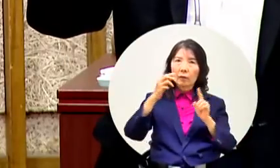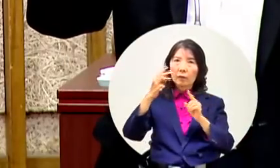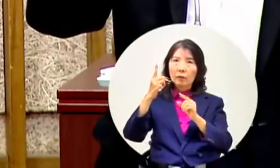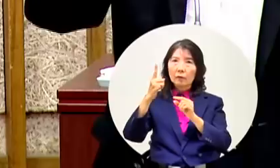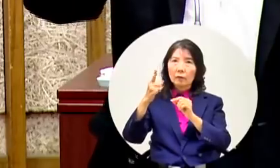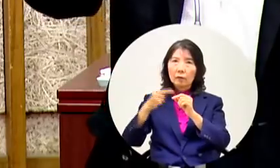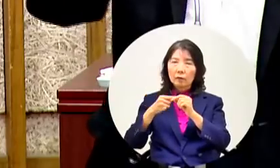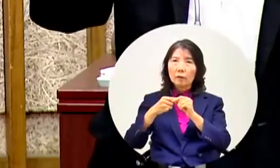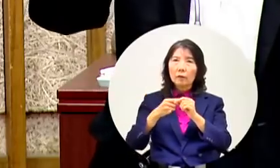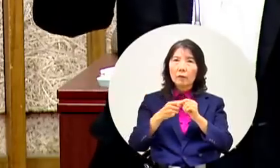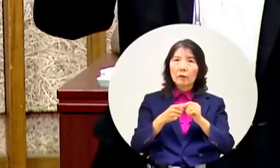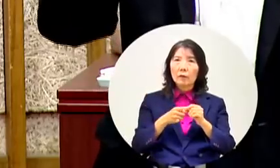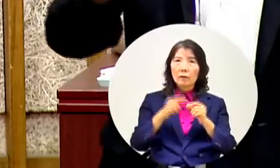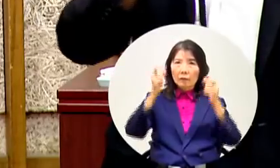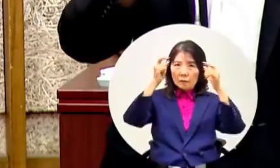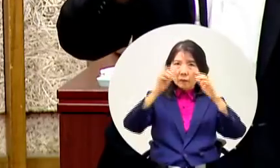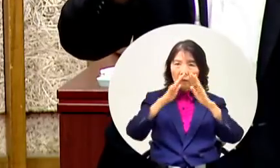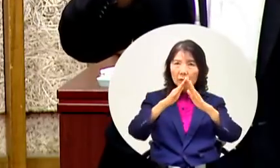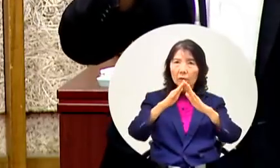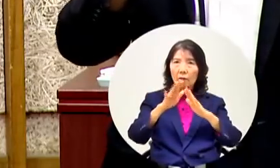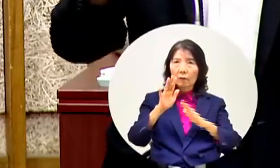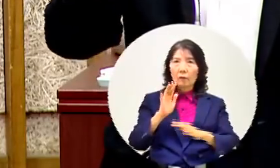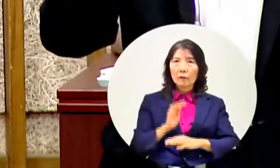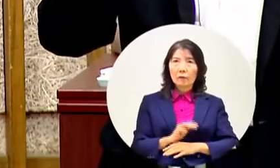101年，咱高雄市有一个迄、那个，